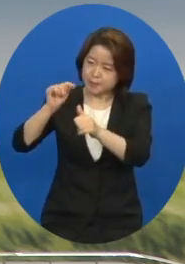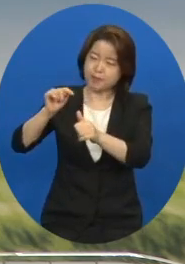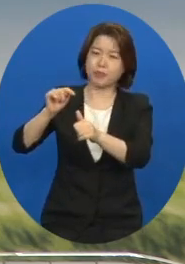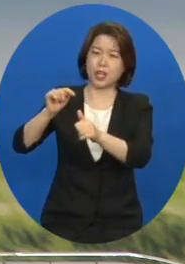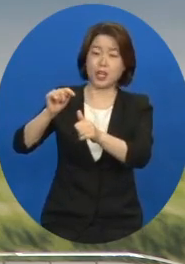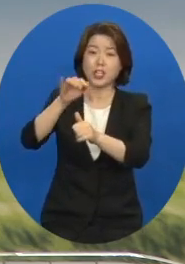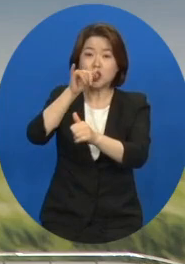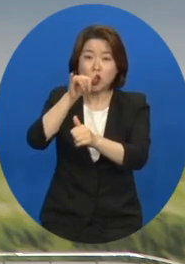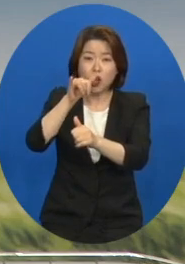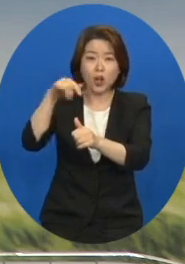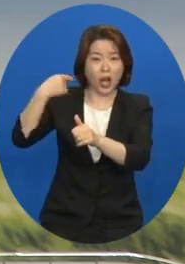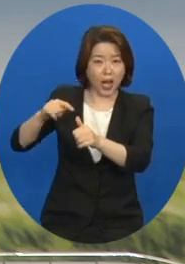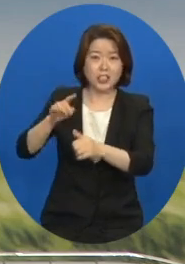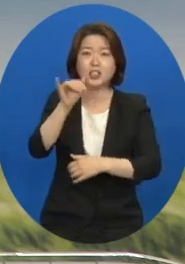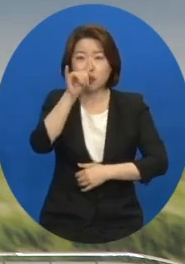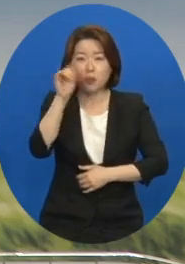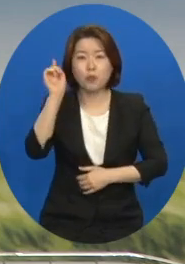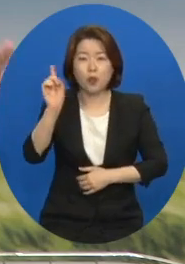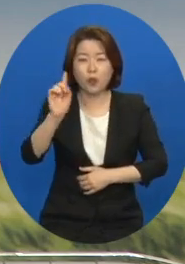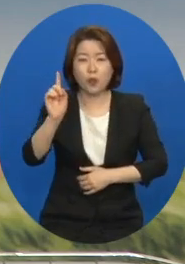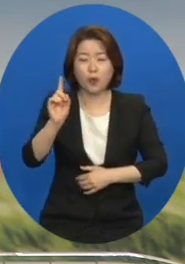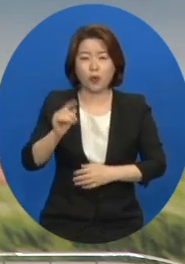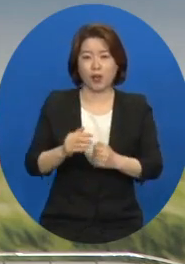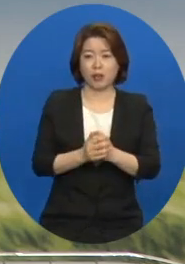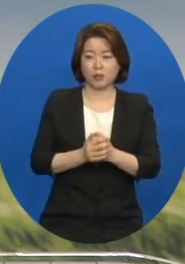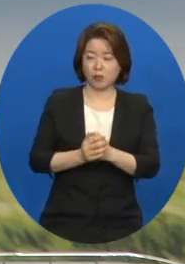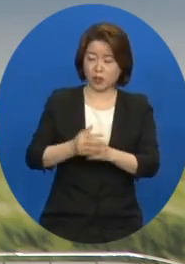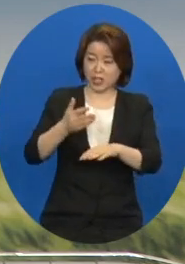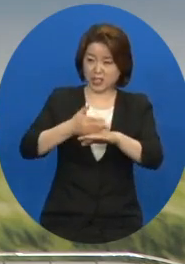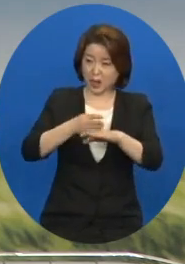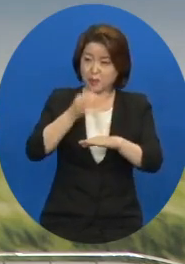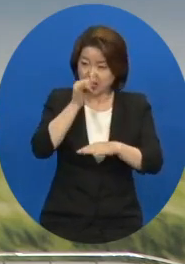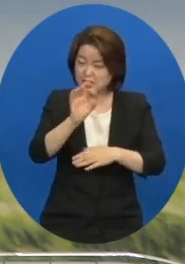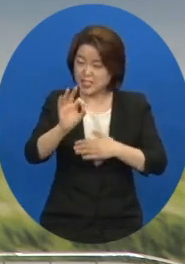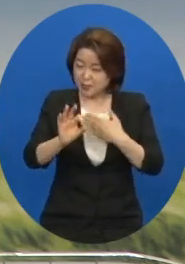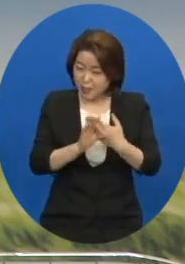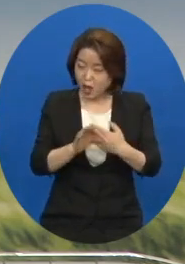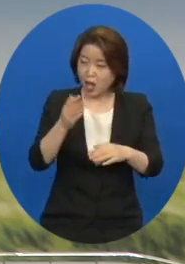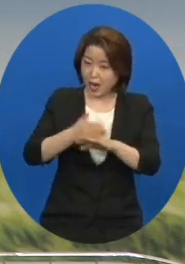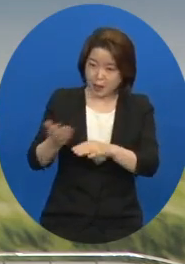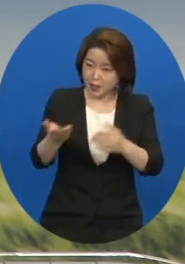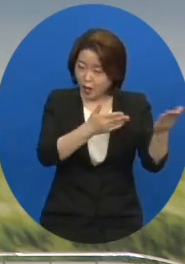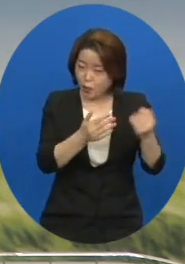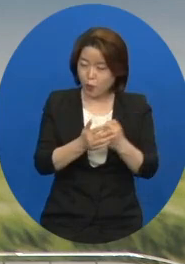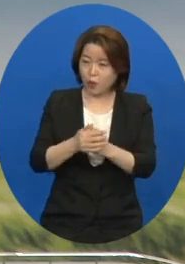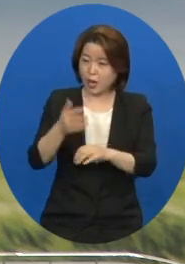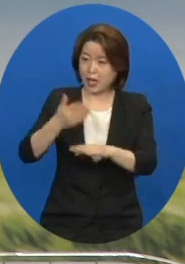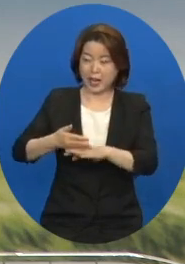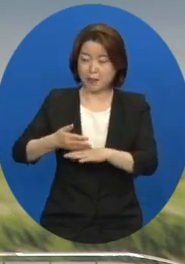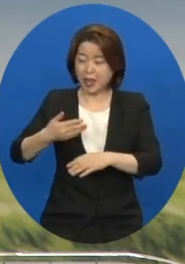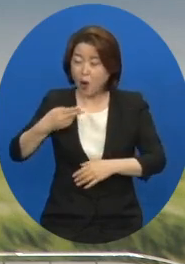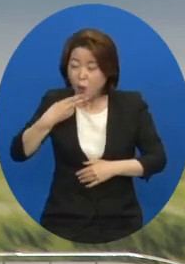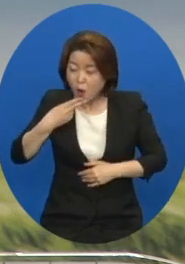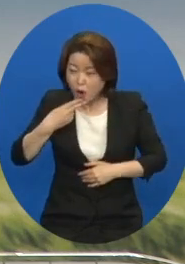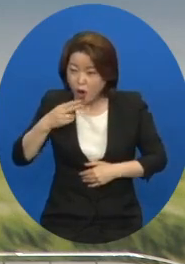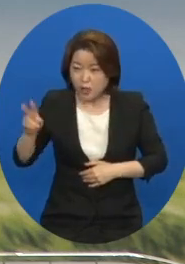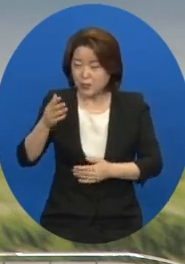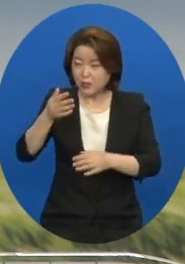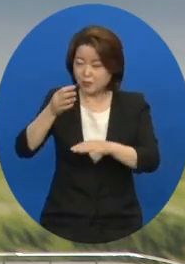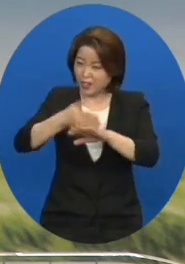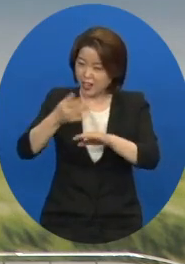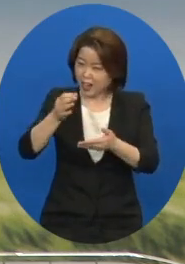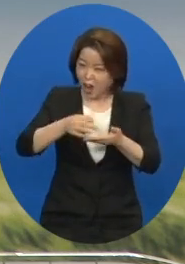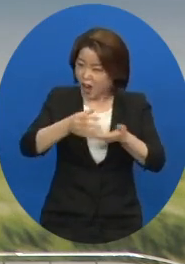깨달으면 감사하고 감사하기 싫으면 하지 마. 그 좋은 부모인가요?